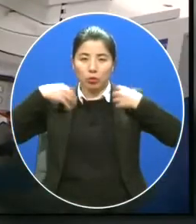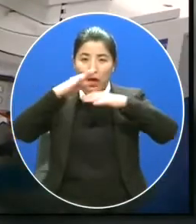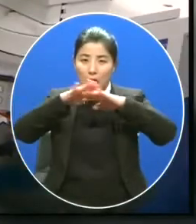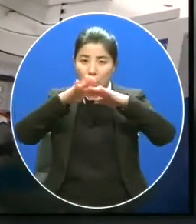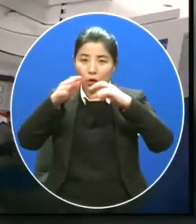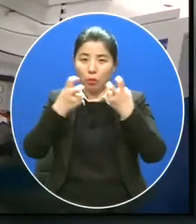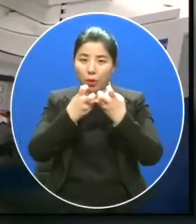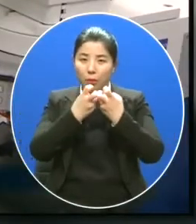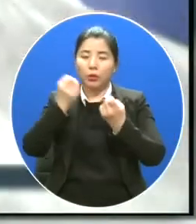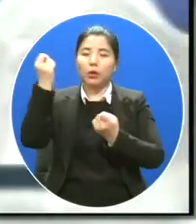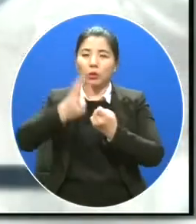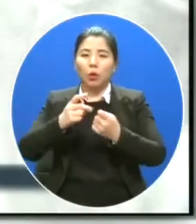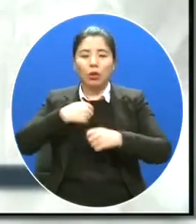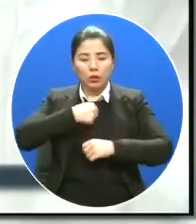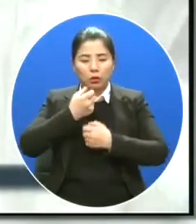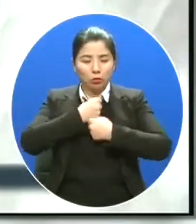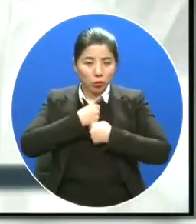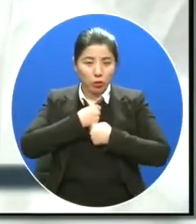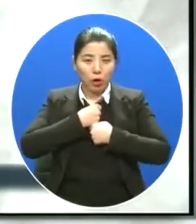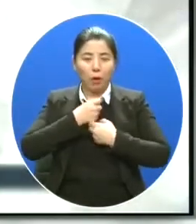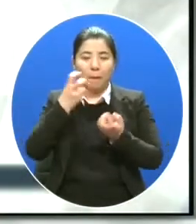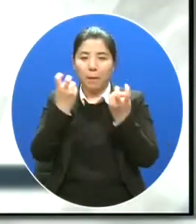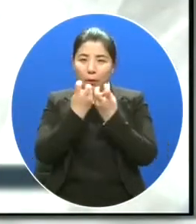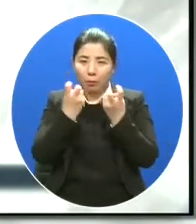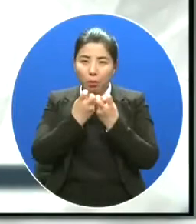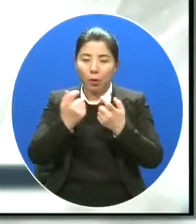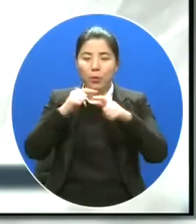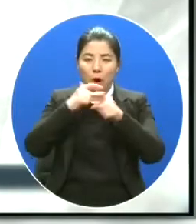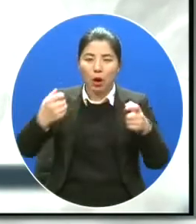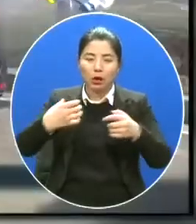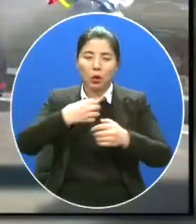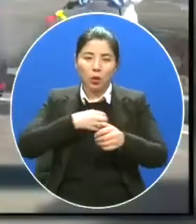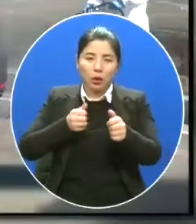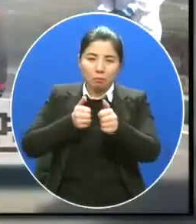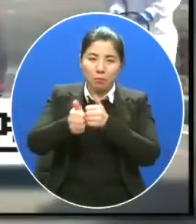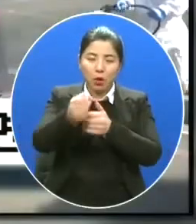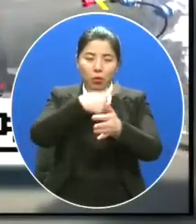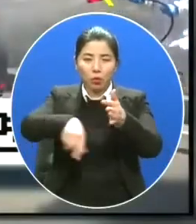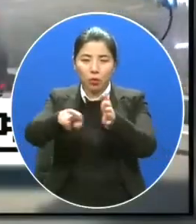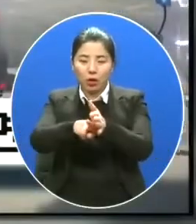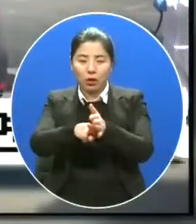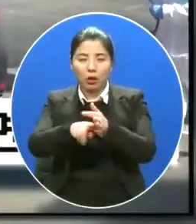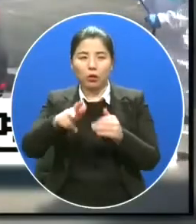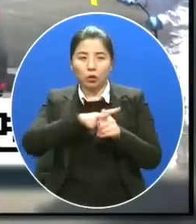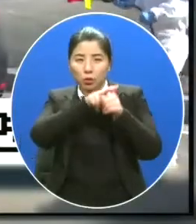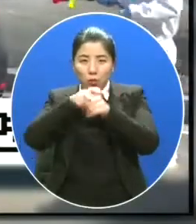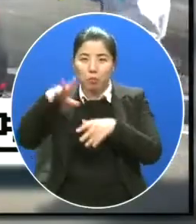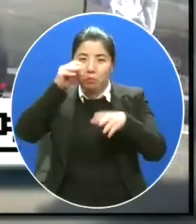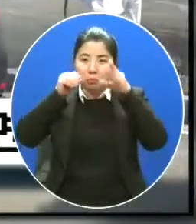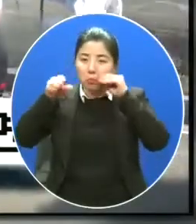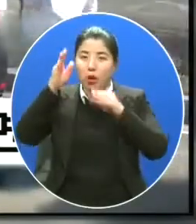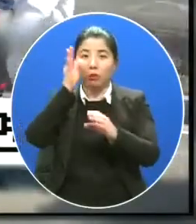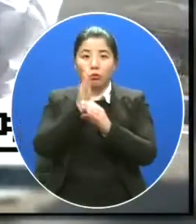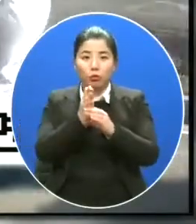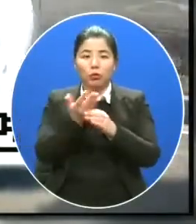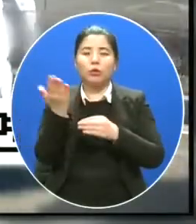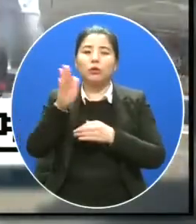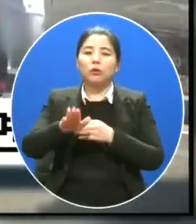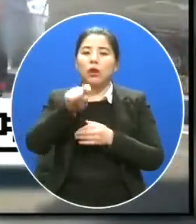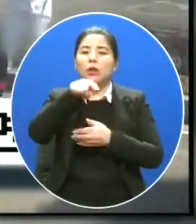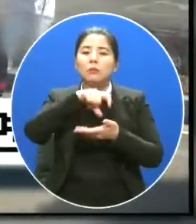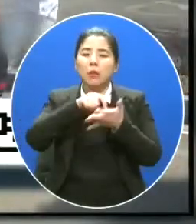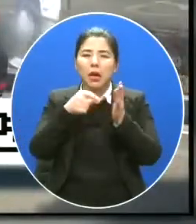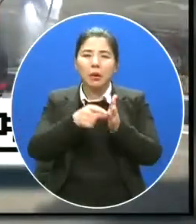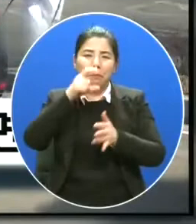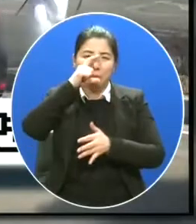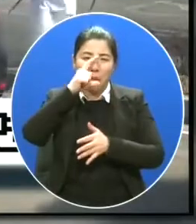대응 조치, 그리고 스스로 지켜야 할 예방수칙 등 위기를 극복하는 데 필요한 정보를 얻고 있습니다. 하지만